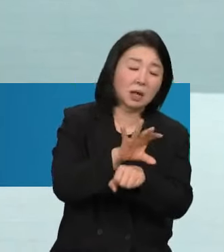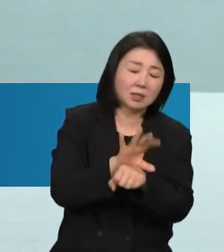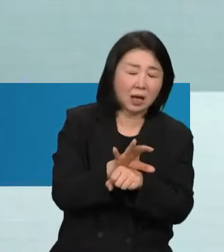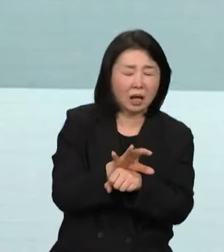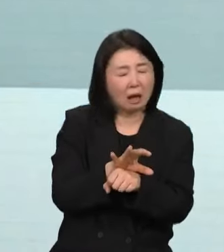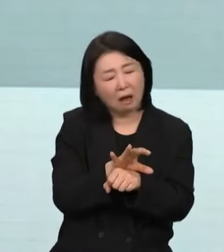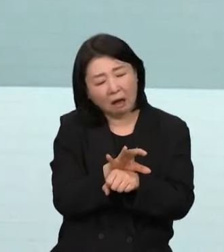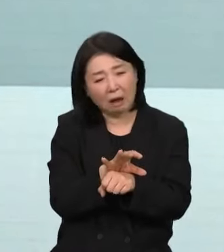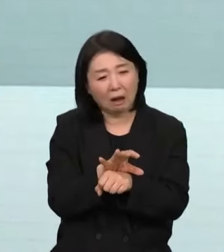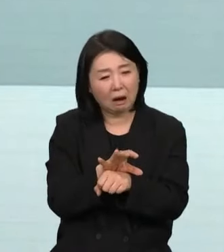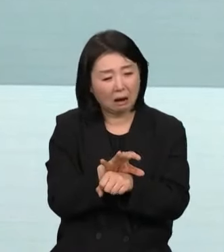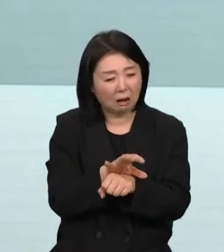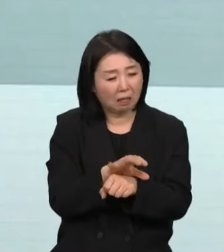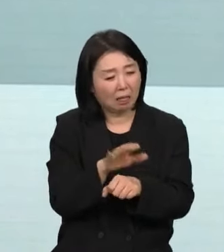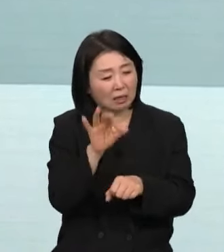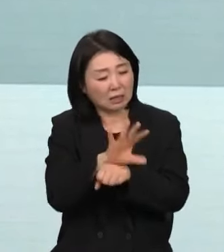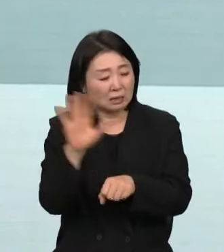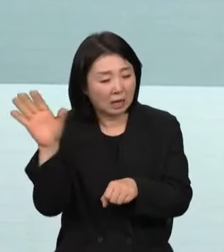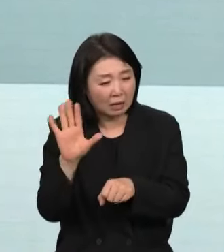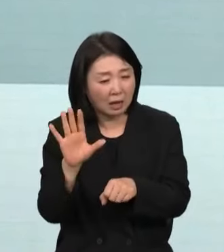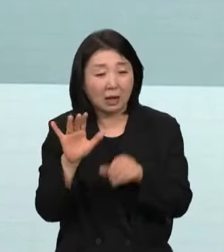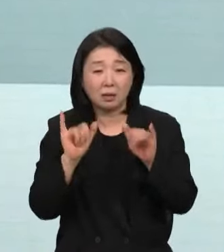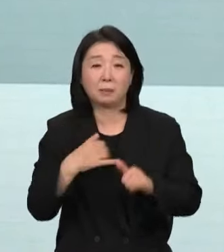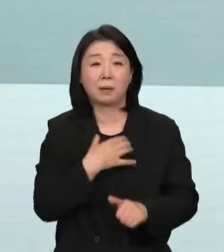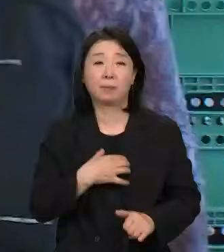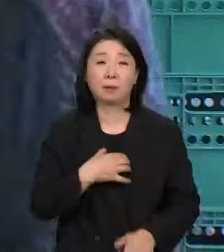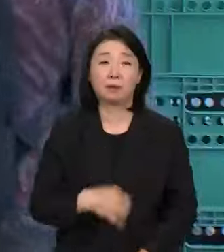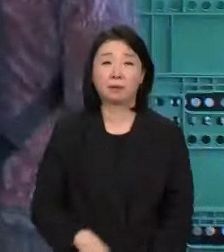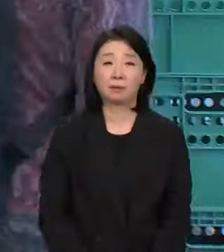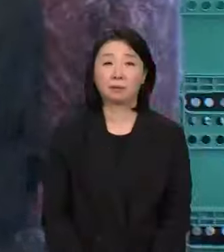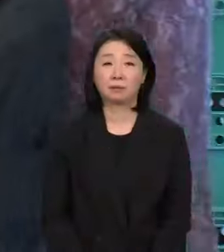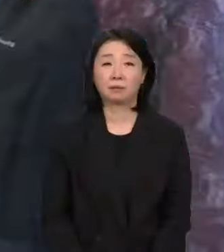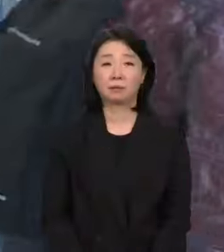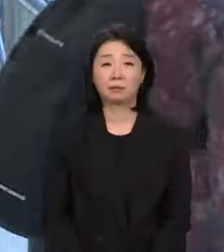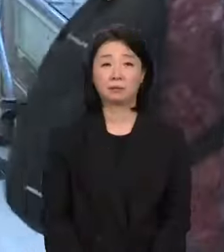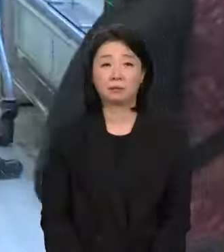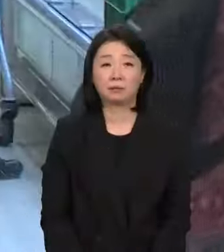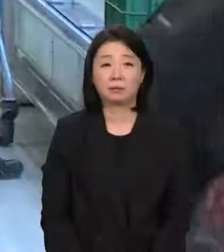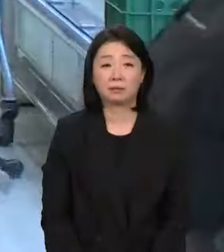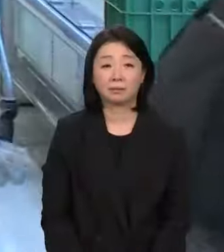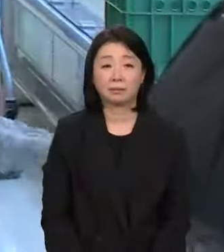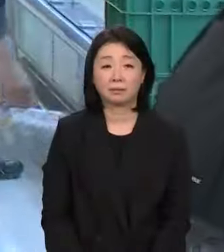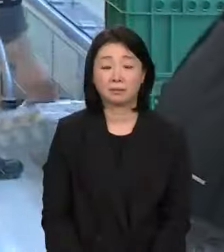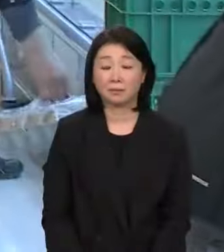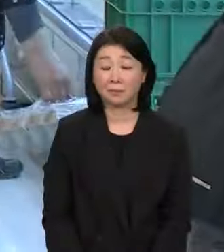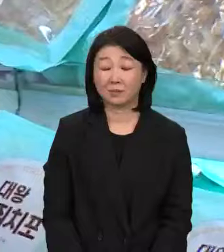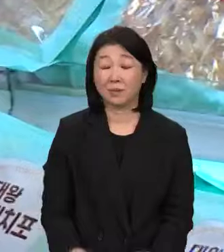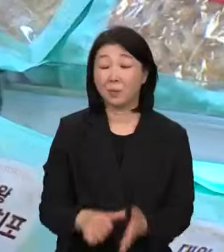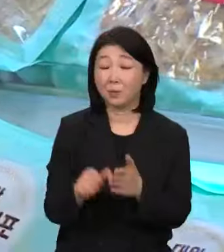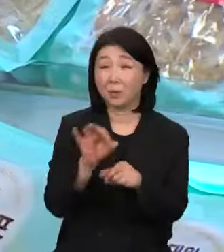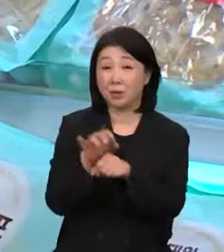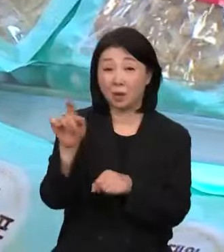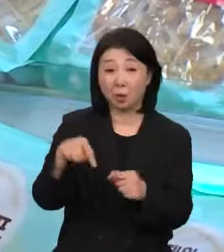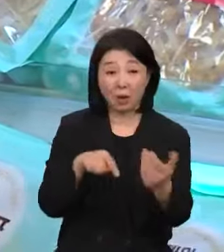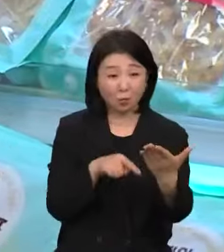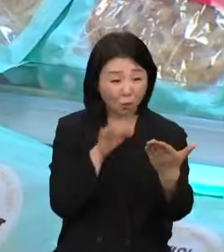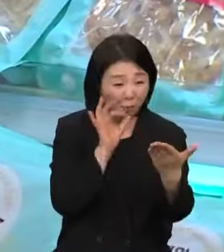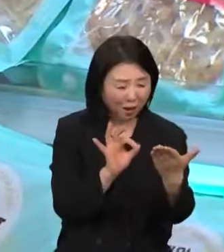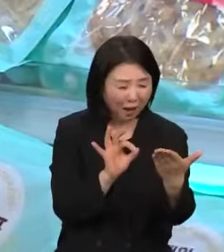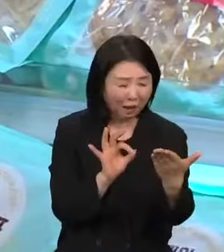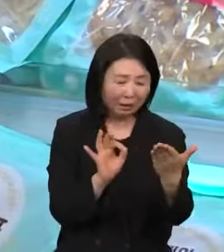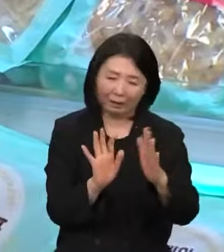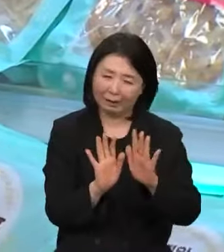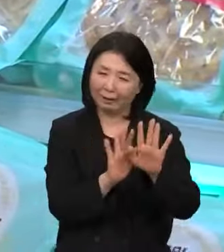않을지이어서 김도훈 기자가 짚어봤습니다 장보로 나온 시민들이 가격표를 확인하곤 물건을